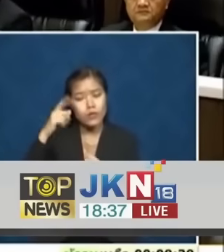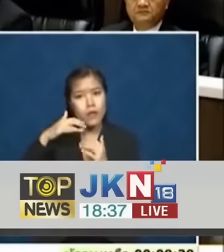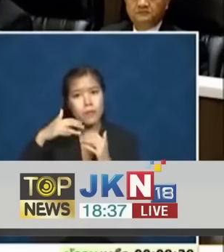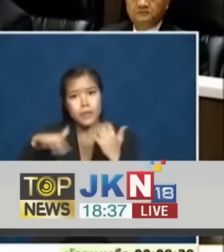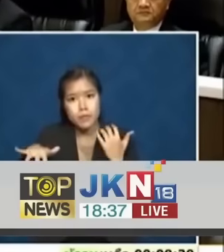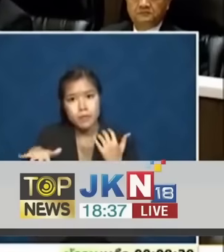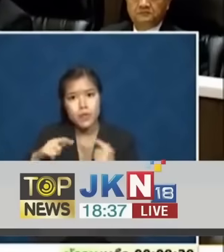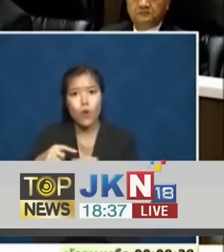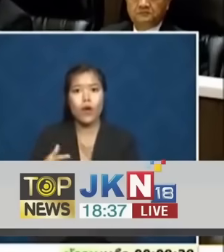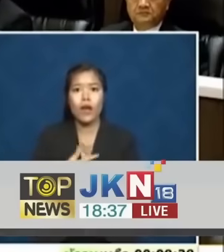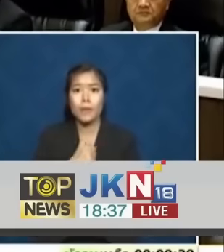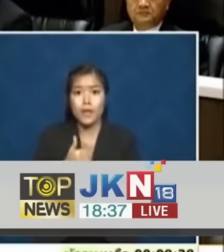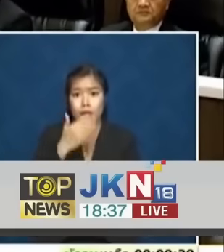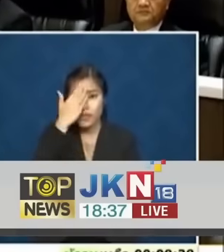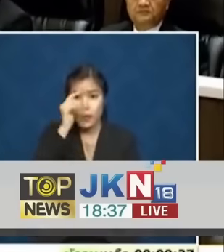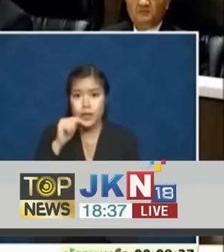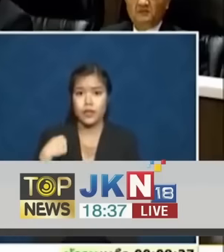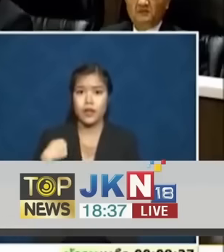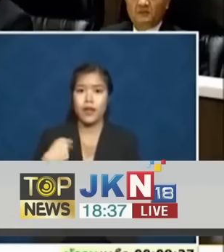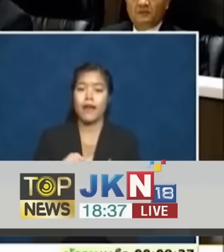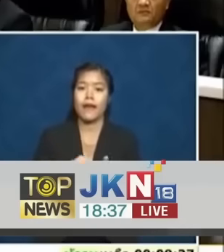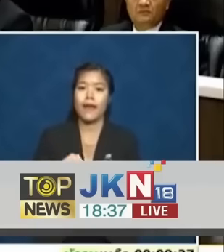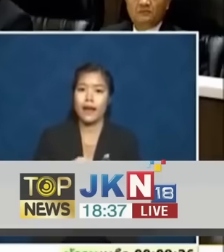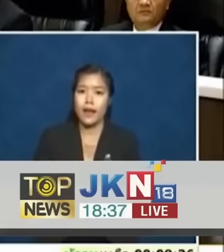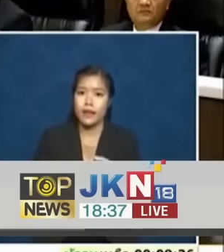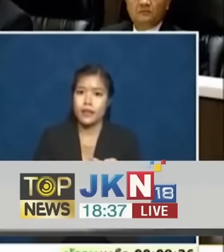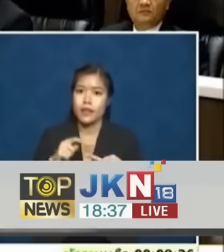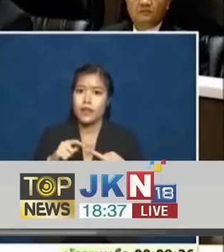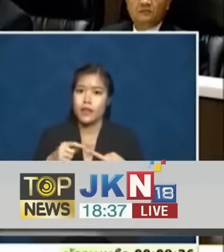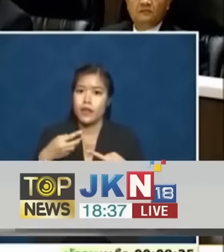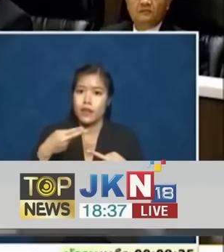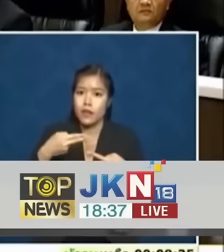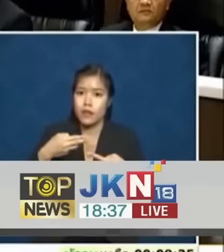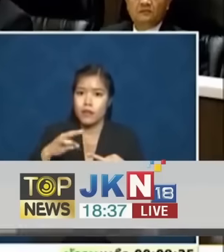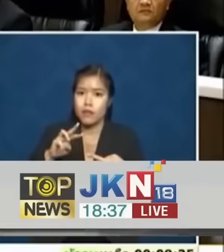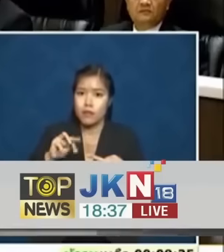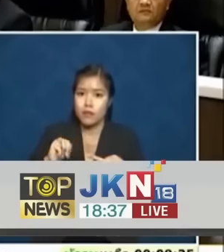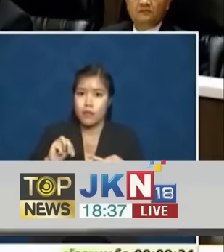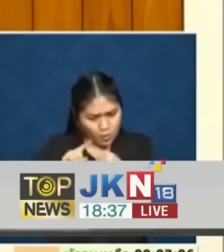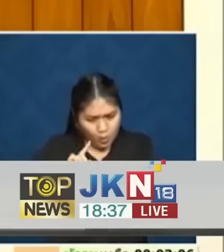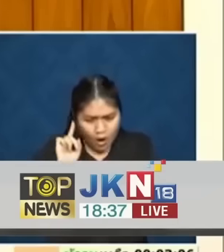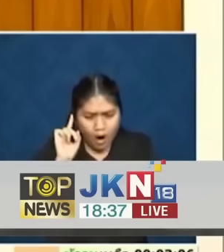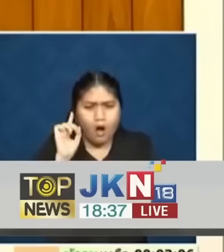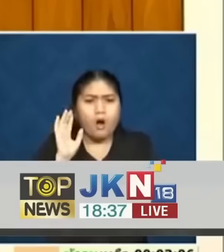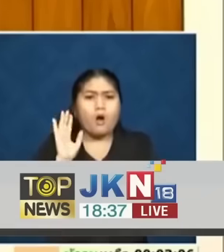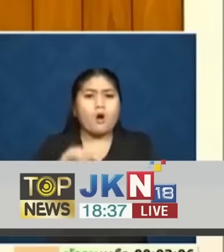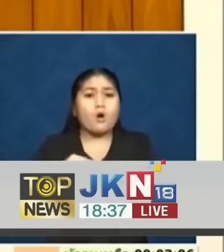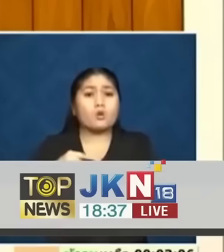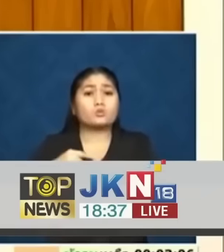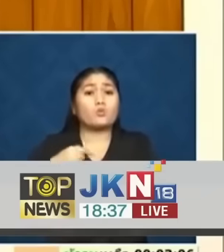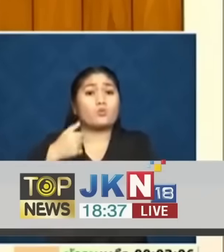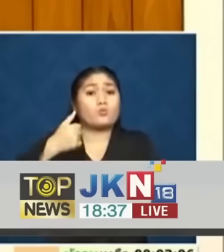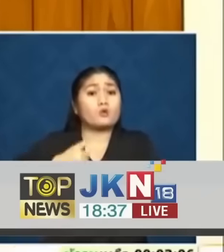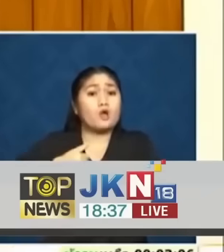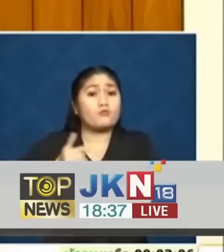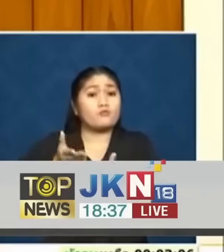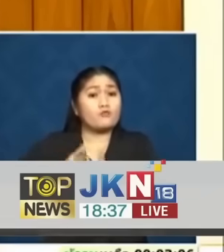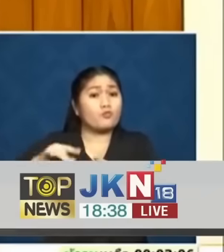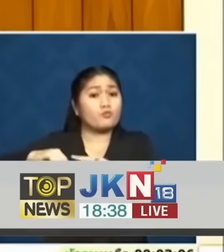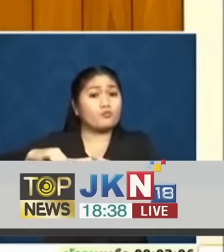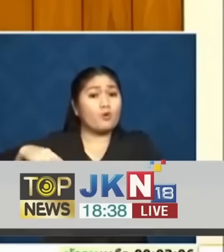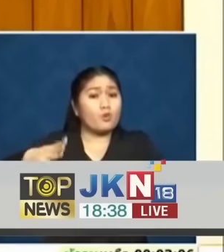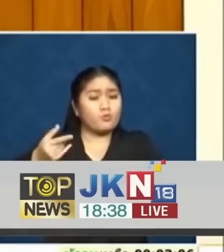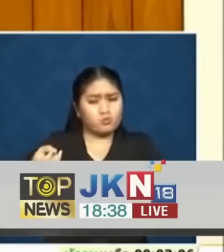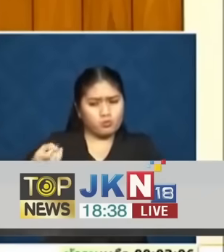ชัยรองนายกรัฐมนตรีพาณิชย์นะประธานคณะกรรมการกรรมการศึกษาแนวทางการทำประชาม